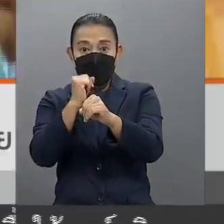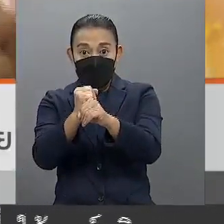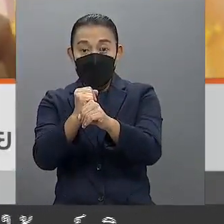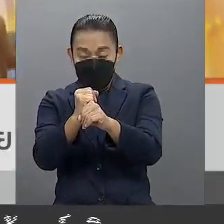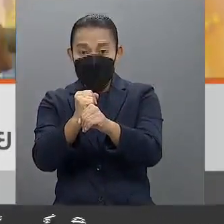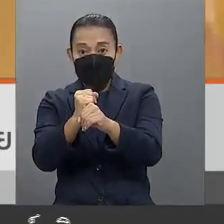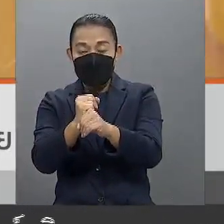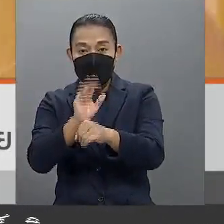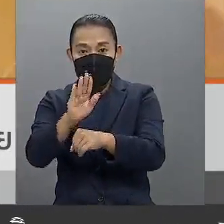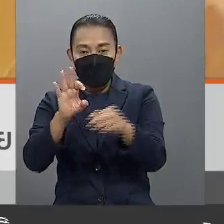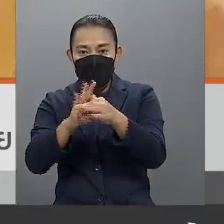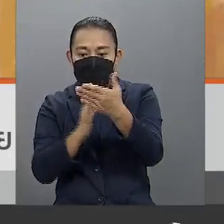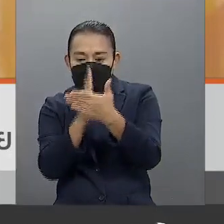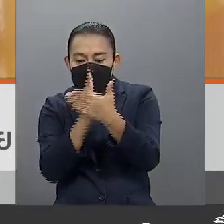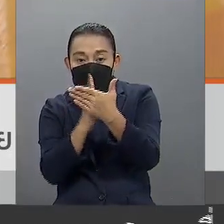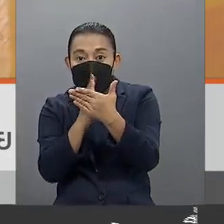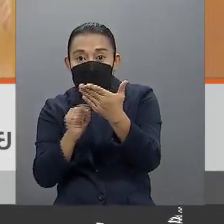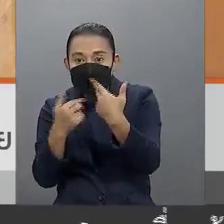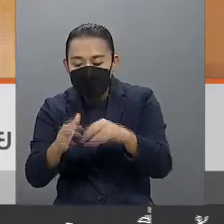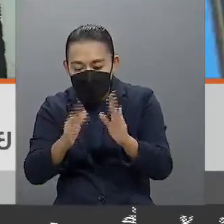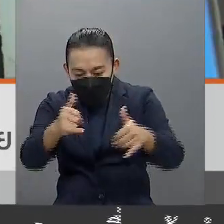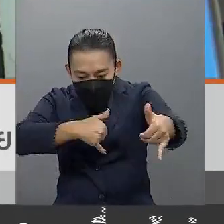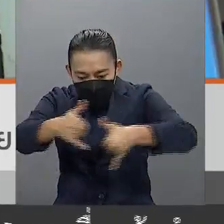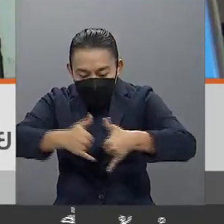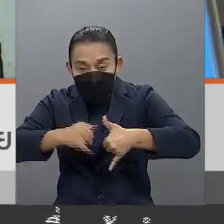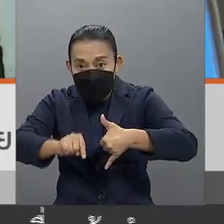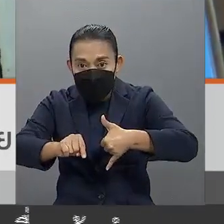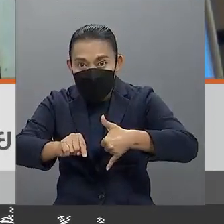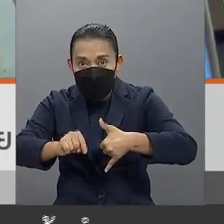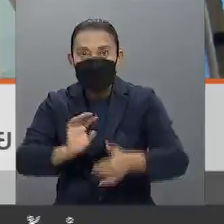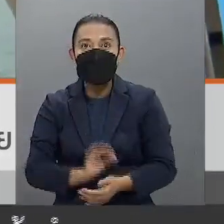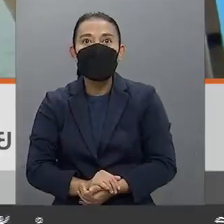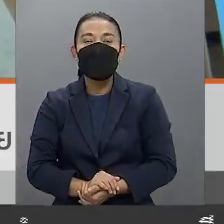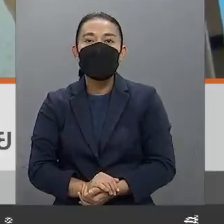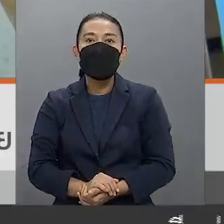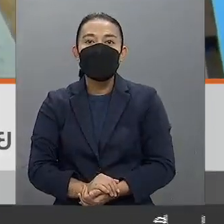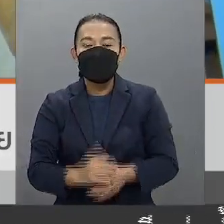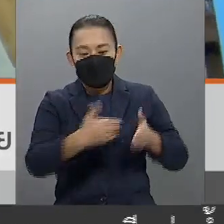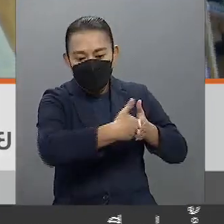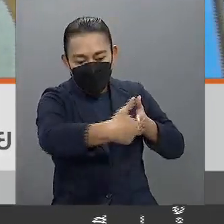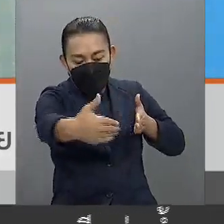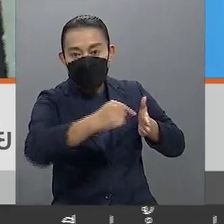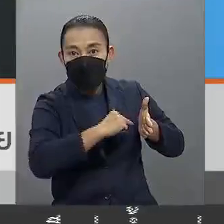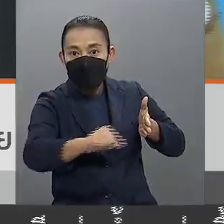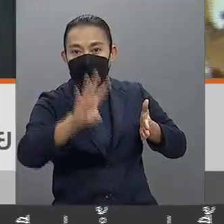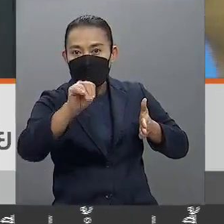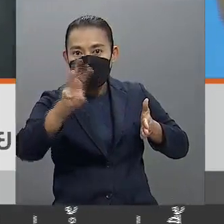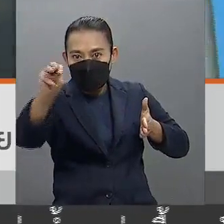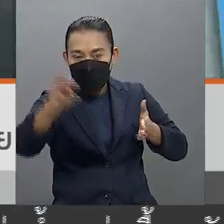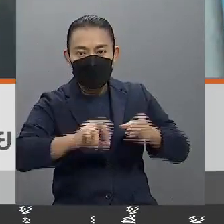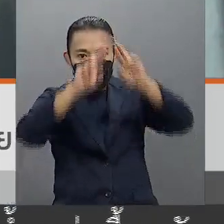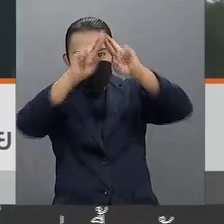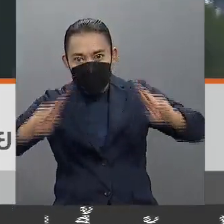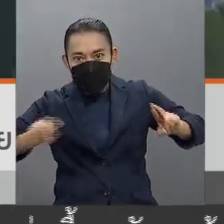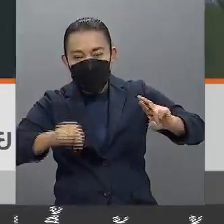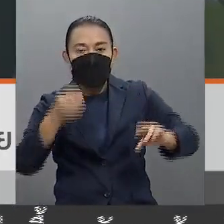งมีลูกศิษย์อยู่รอบตัวค่ะครั้งนี้หาพื้นที่กำแพงยาว40เมตรของว่าที่ร้านอาหารแนวบ้านสวนย่